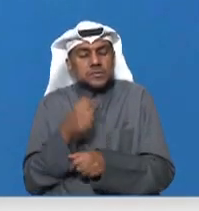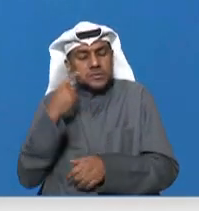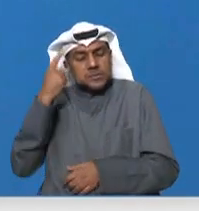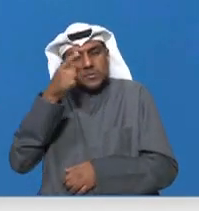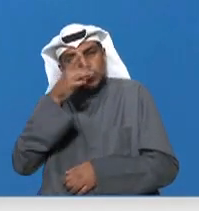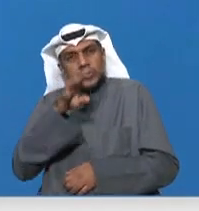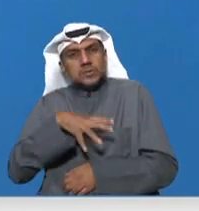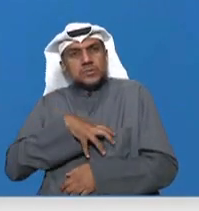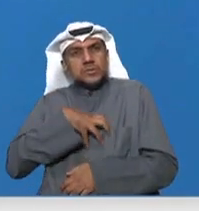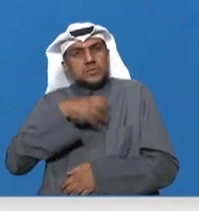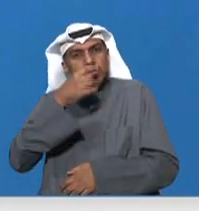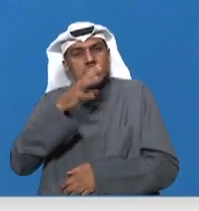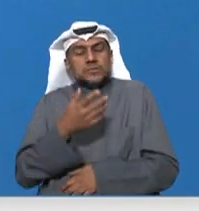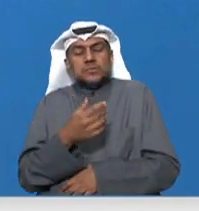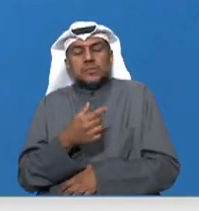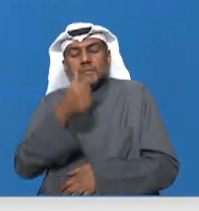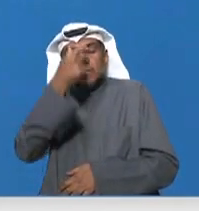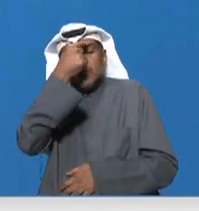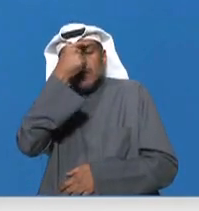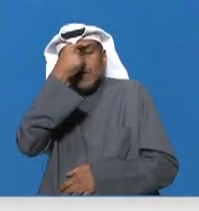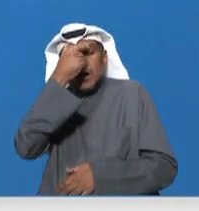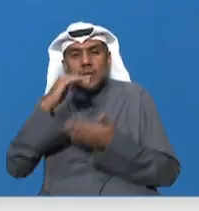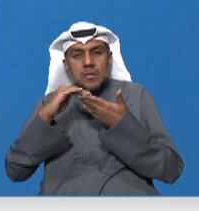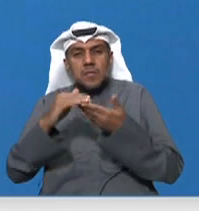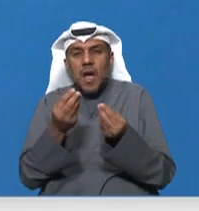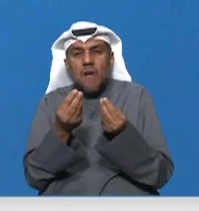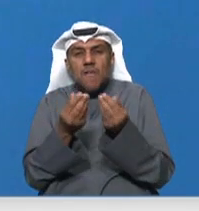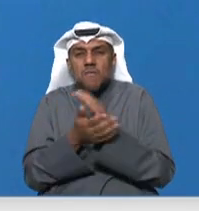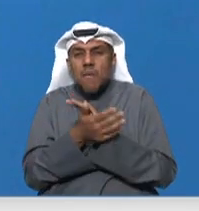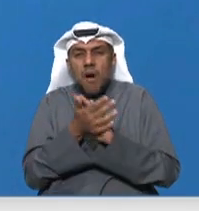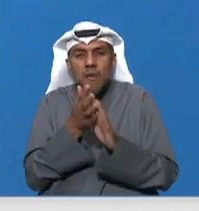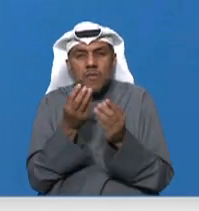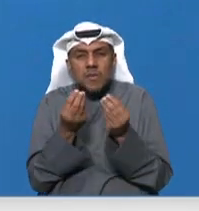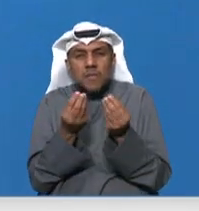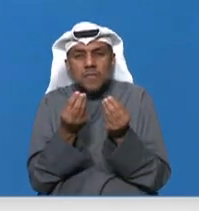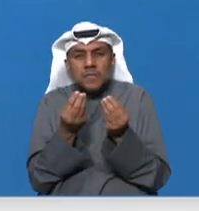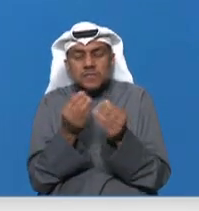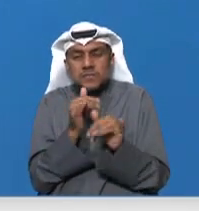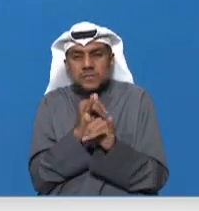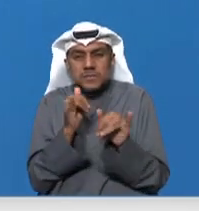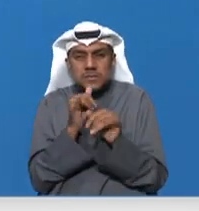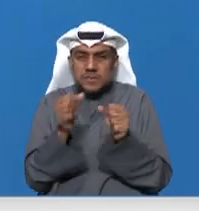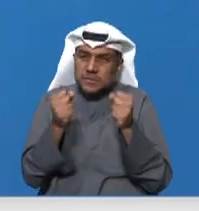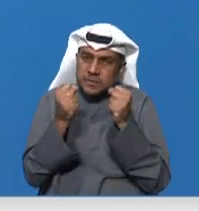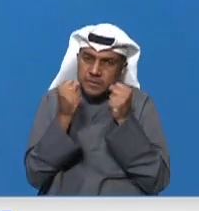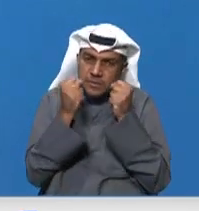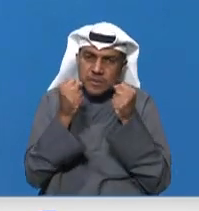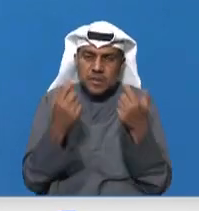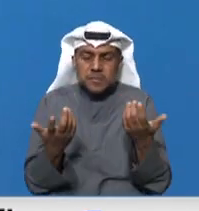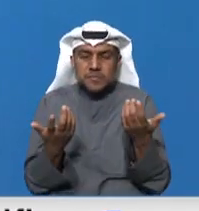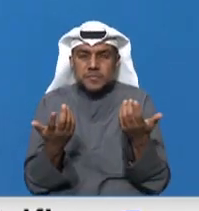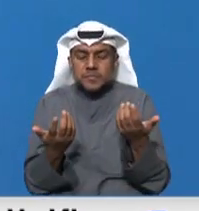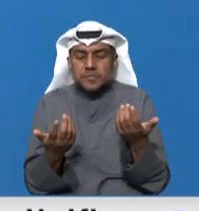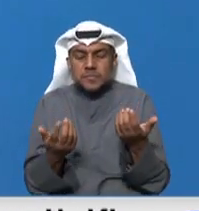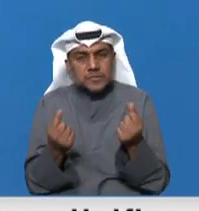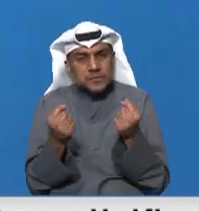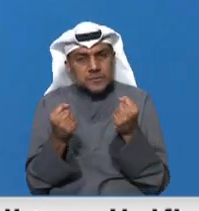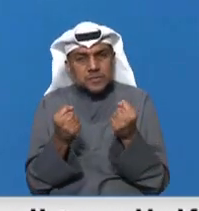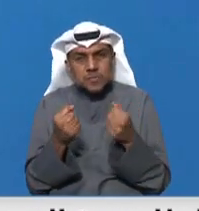ولا يوجد سوى القليله جدا من الامدادات الط ولم يتبقى سو عدد قليل من الموظفين